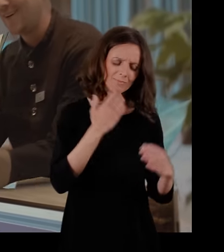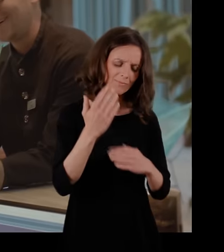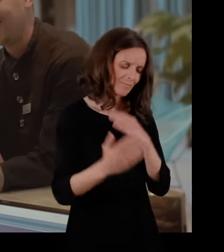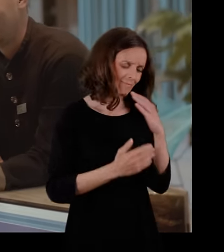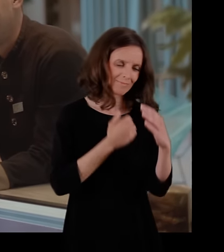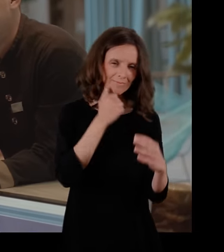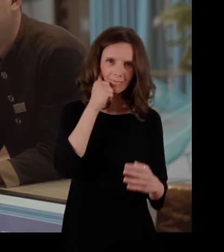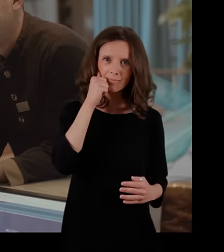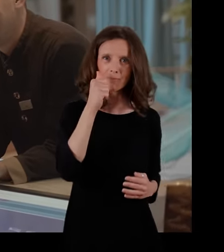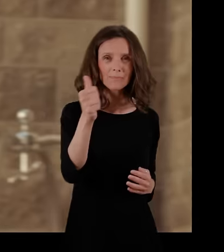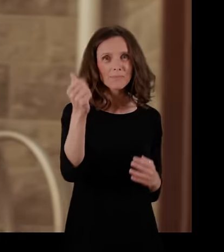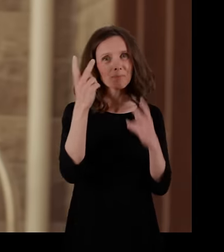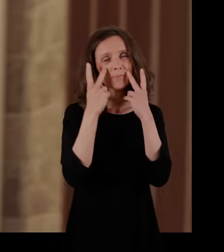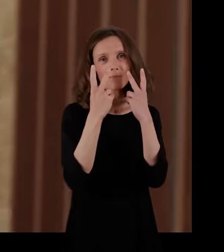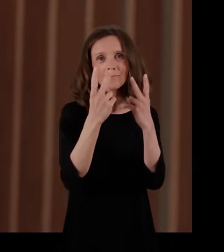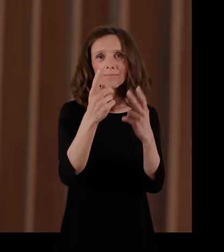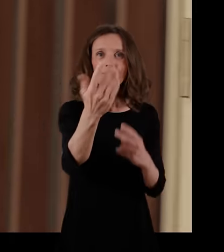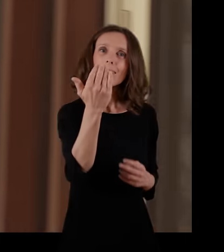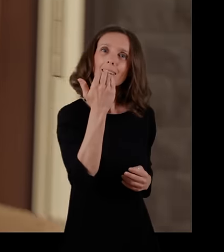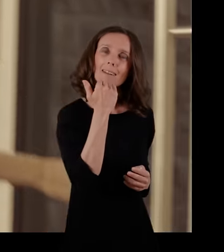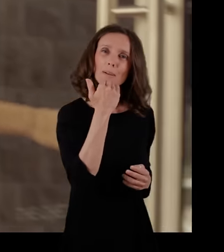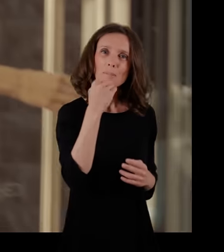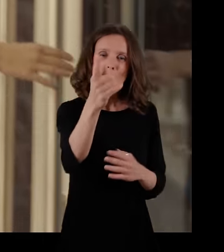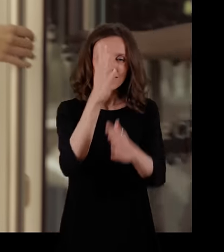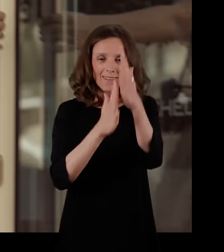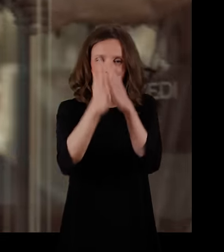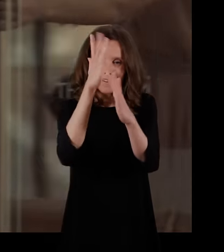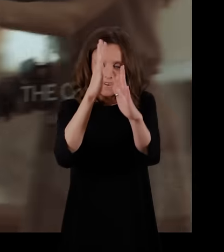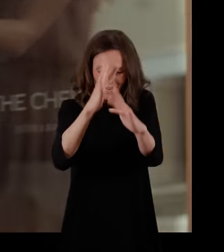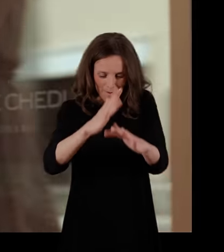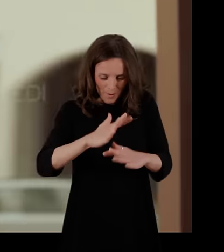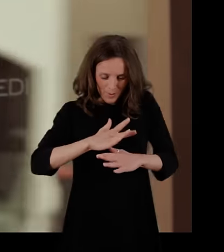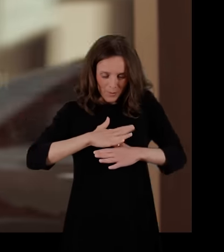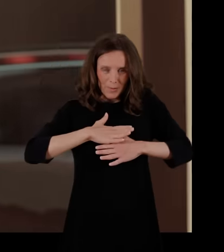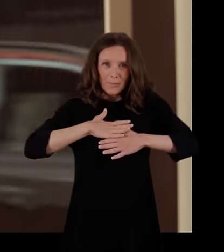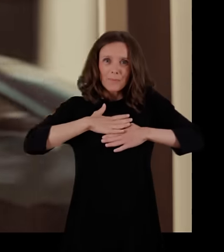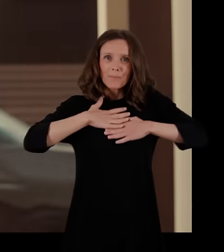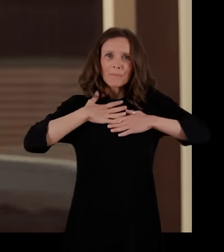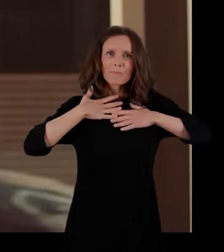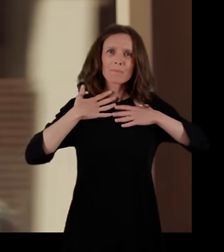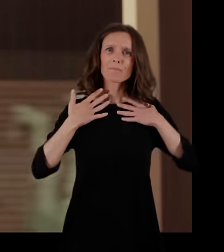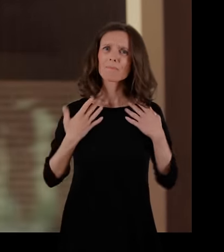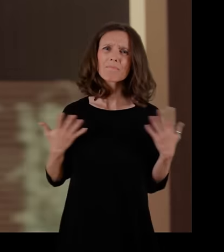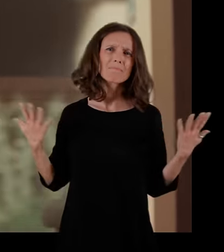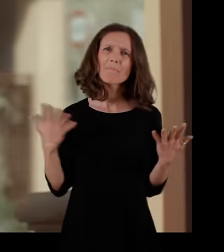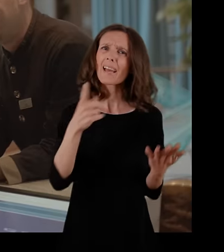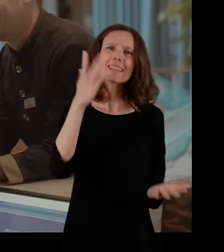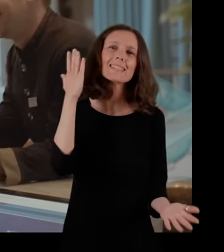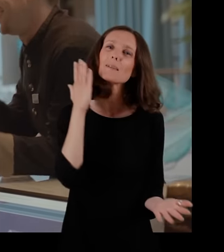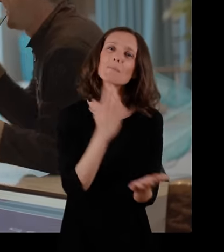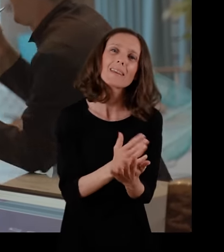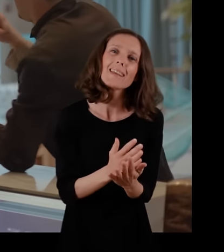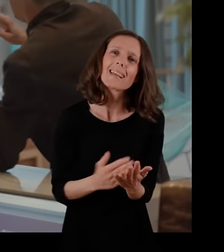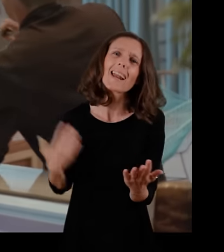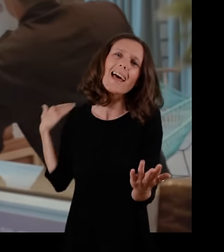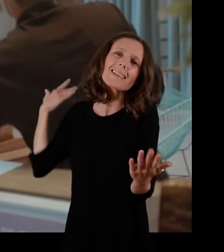Al dođu dani, kad dušu hrani jedan osmeh, jedna topla riječ. Ma gdje